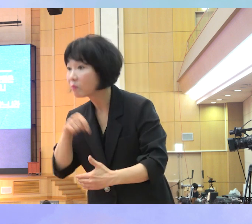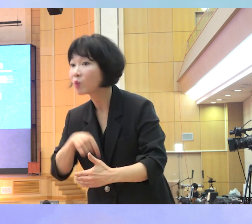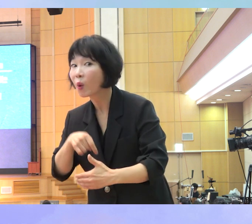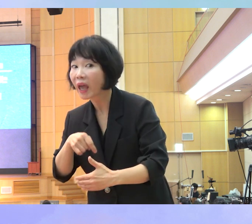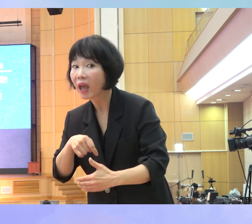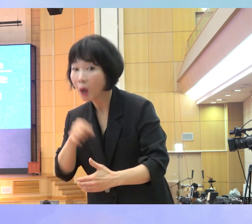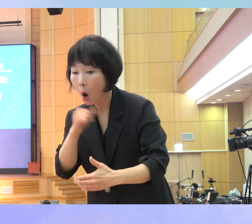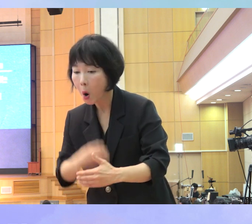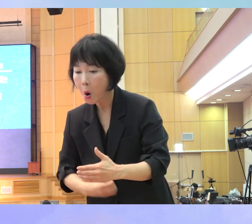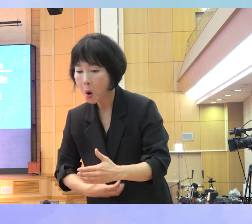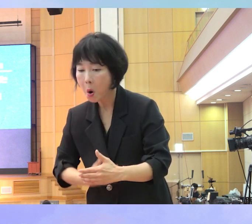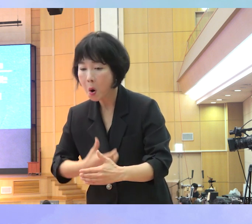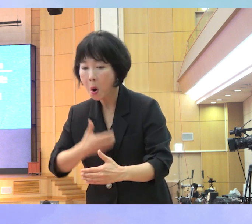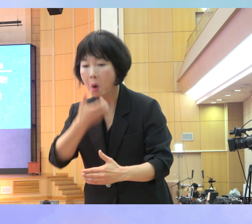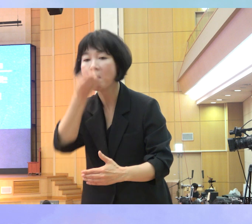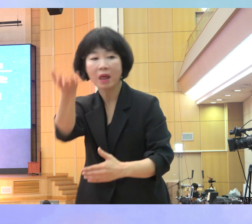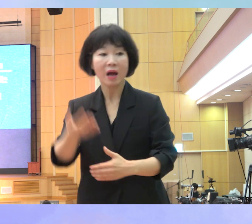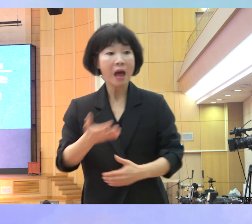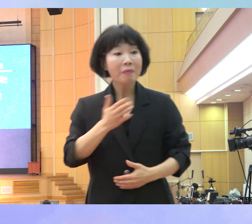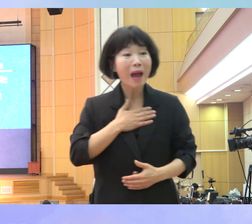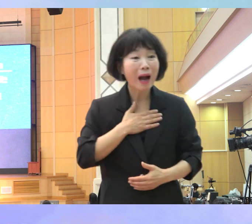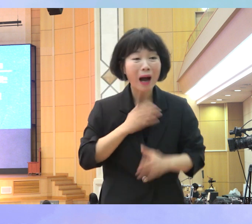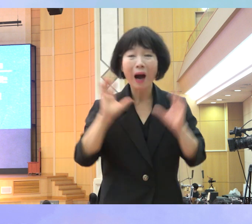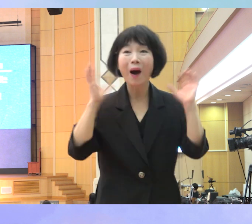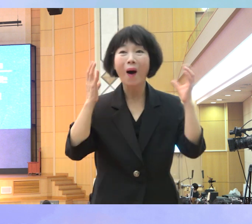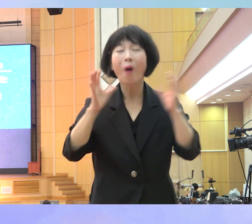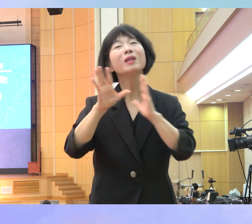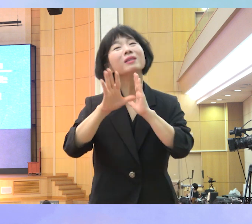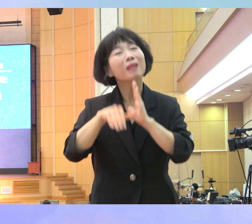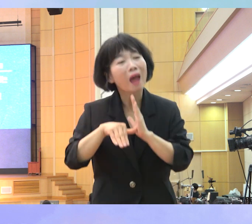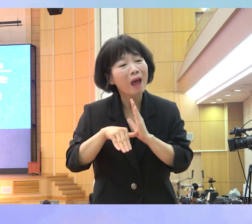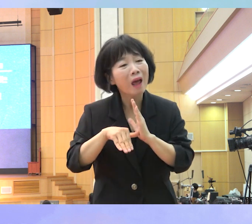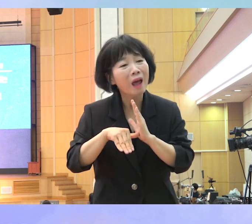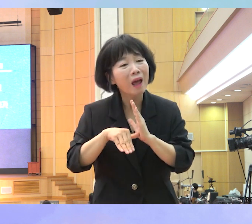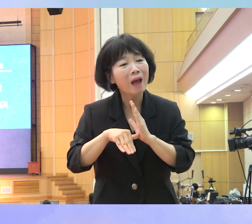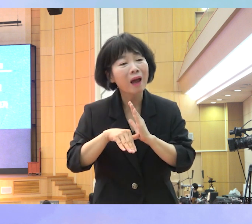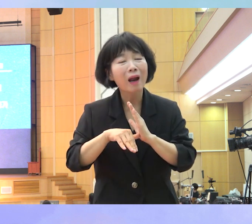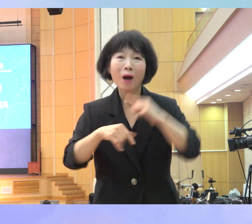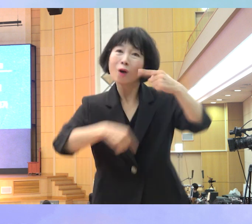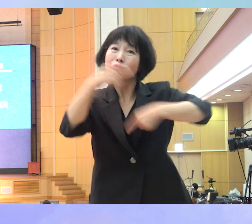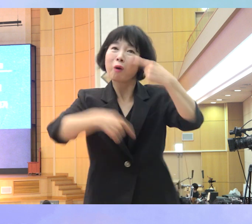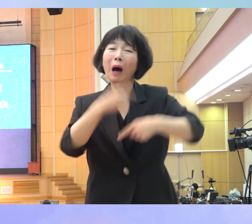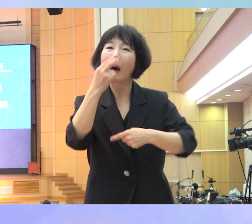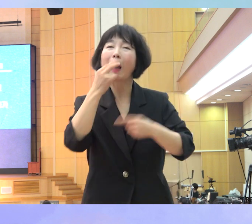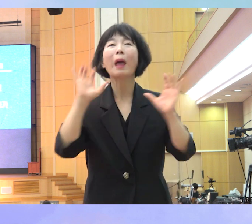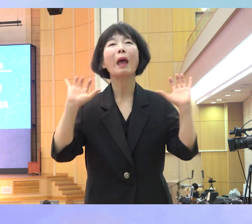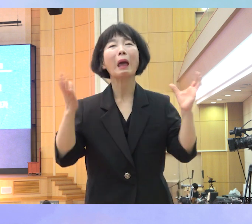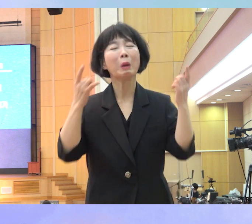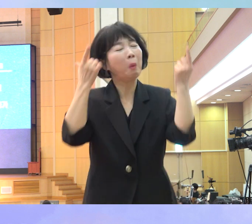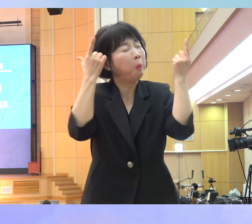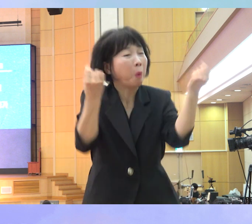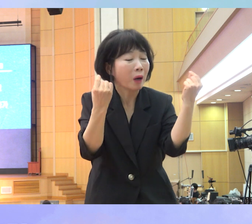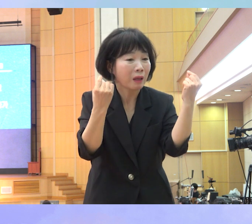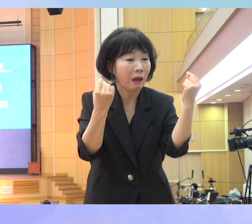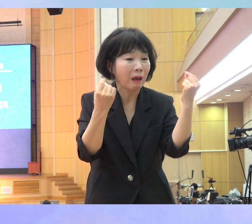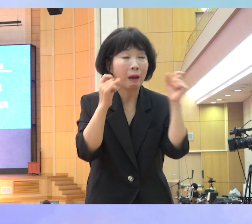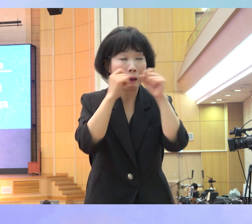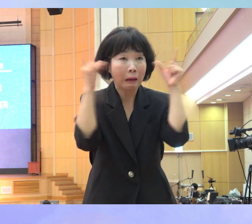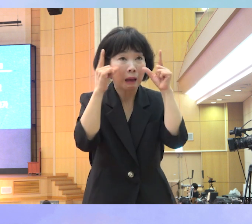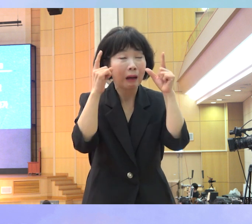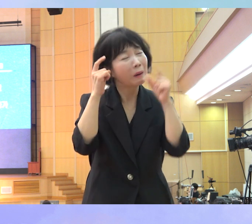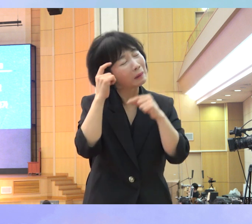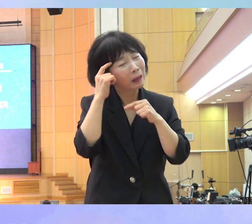지나치신 말씀이 있는데, 내가 어렸을 때에는 말하는 것이 어린아이 같고 깨닫는 것이 어린아이 같고 뭐 하는